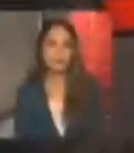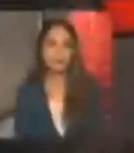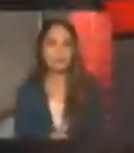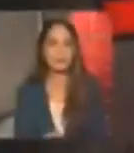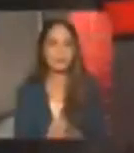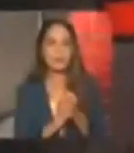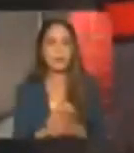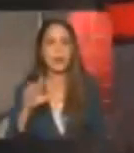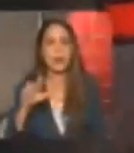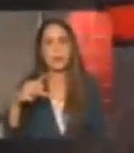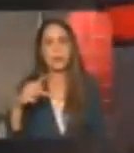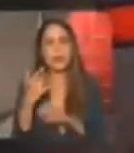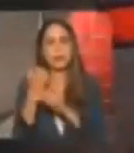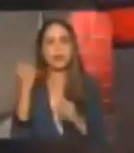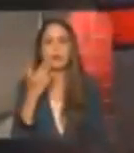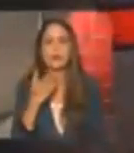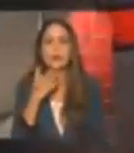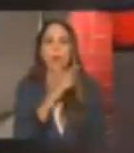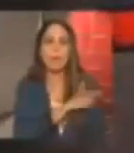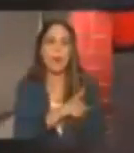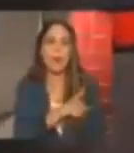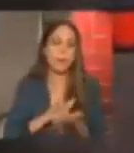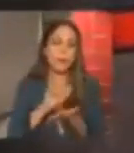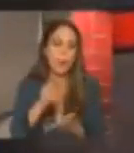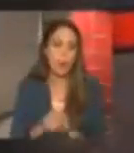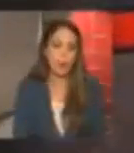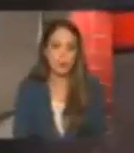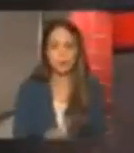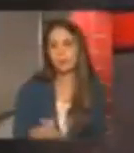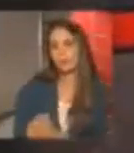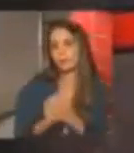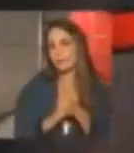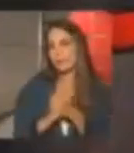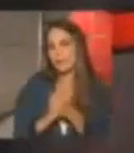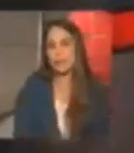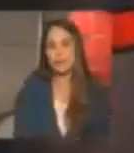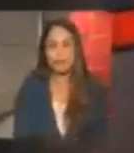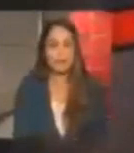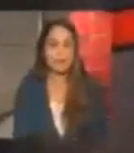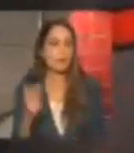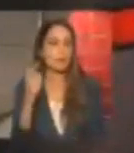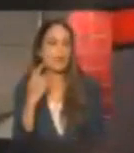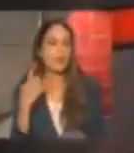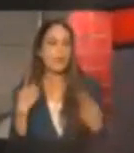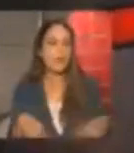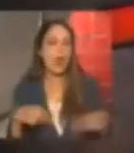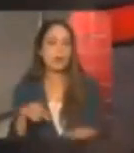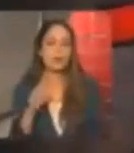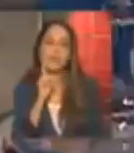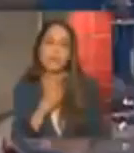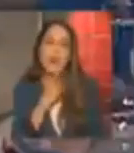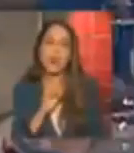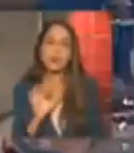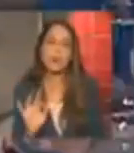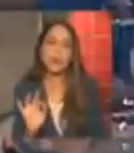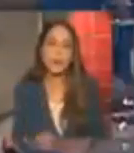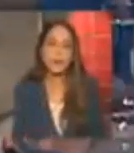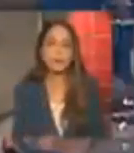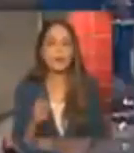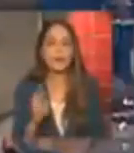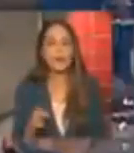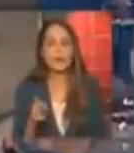שלום רון פרוסור, שגריר ישראל באום בניו יורק. שלום רב. שמענו את החשש של האימהות, שהוא באמת מאוד